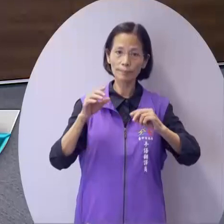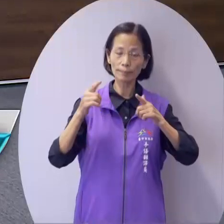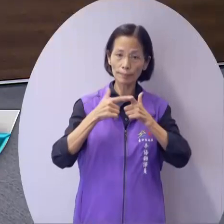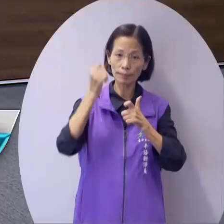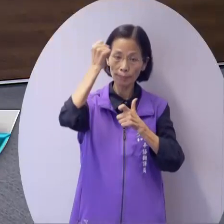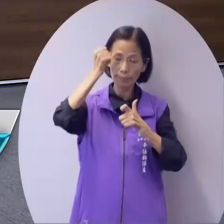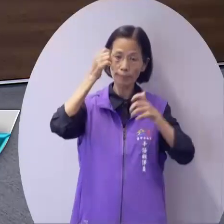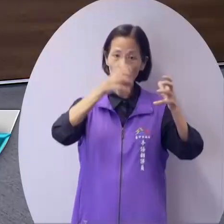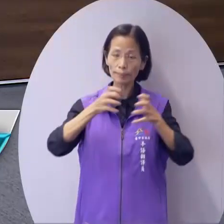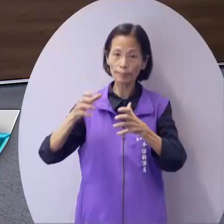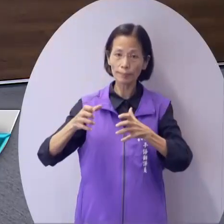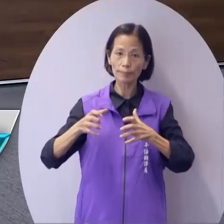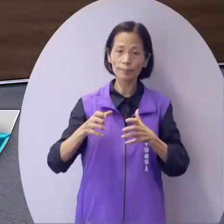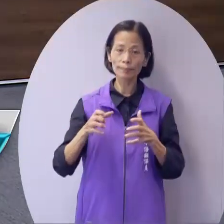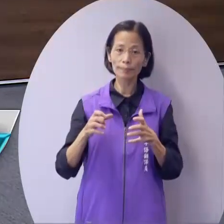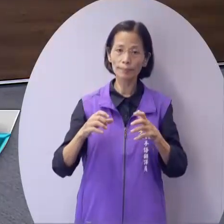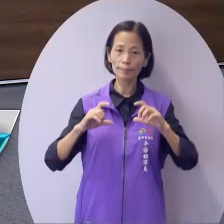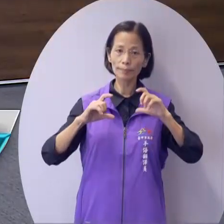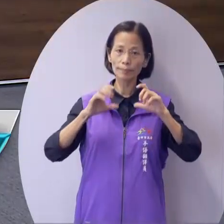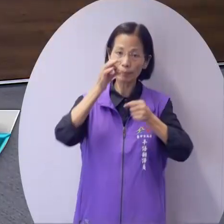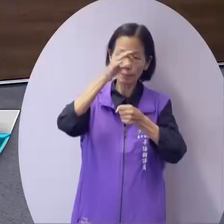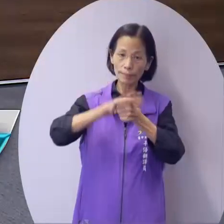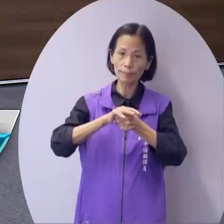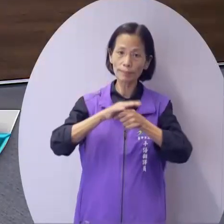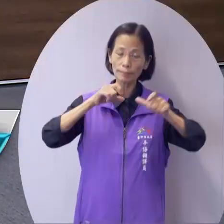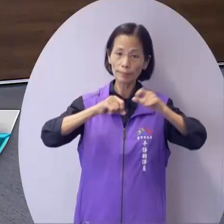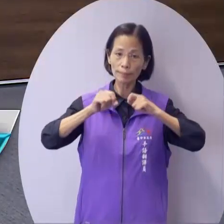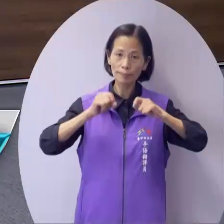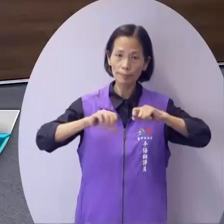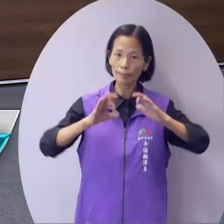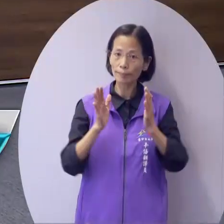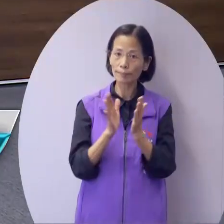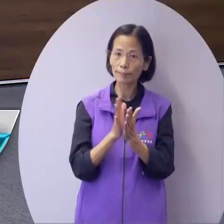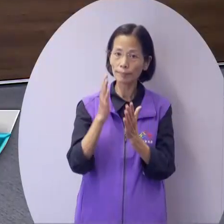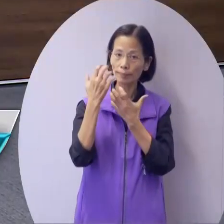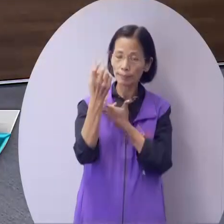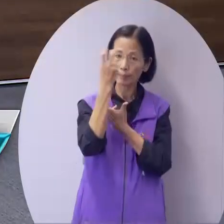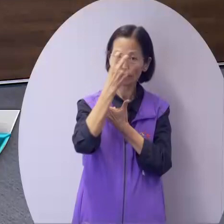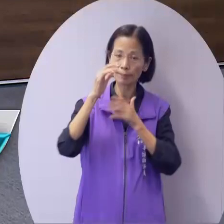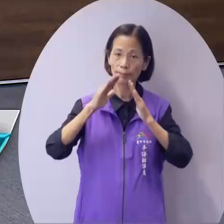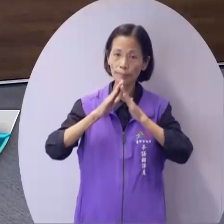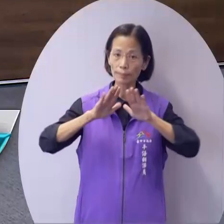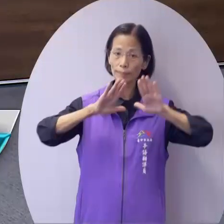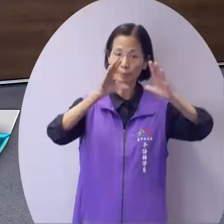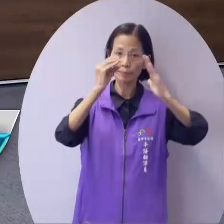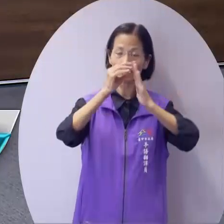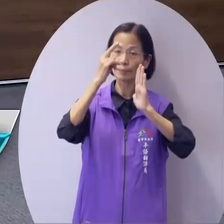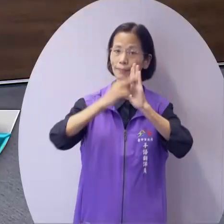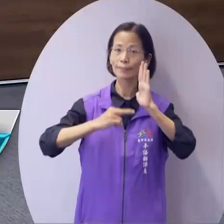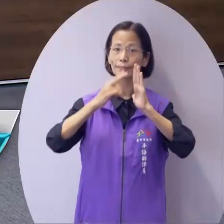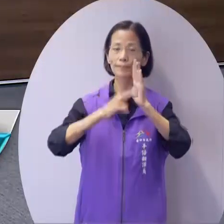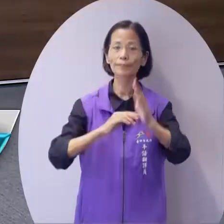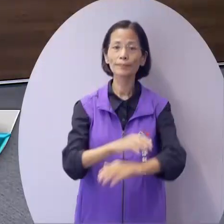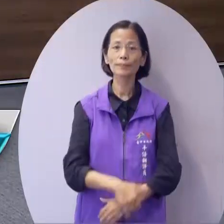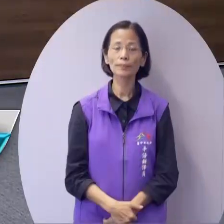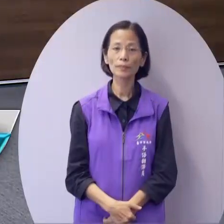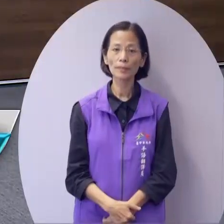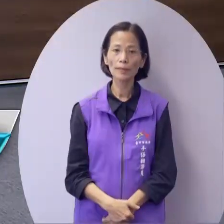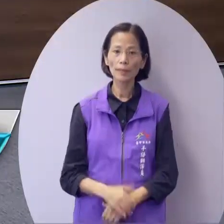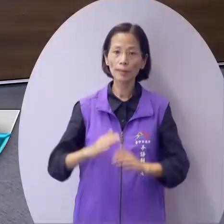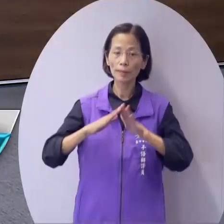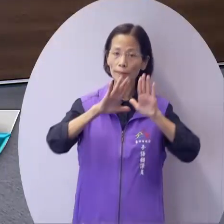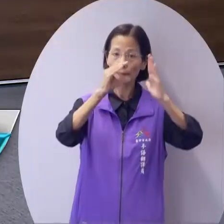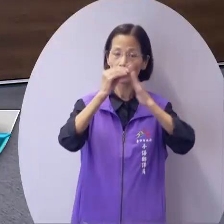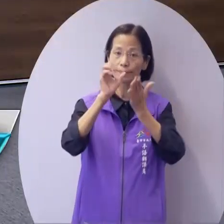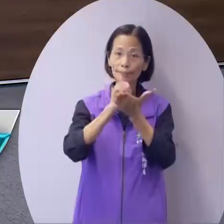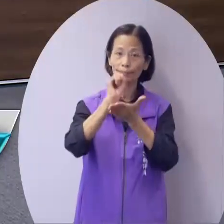施设置及回馈办法草案一份，敬请审议，请都发局说明。 好，都发局报